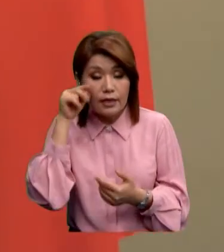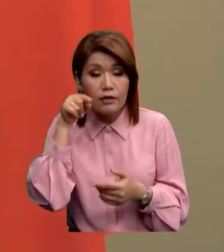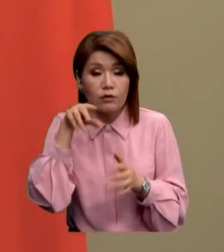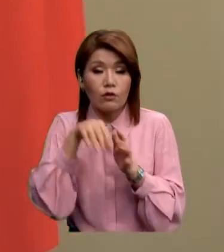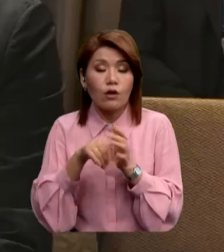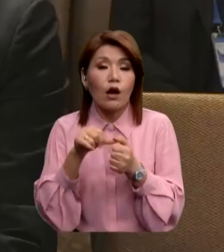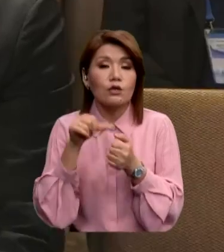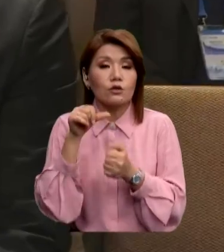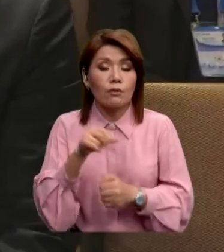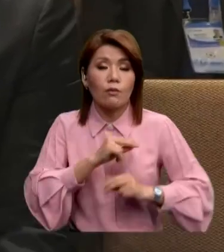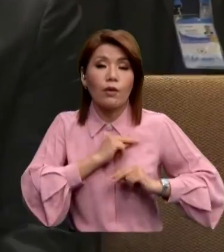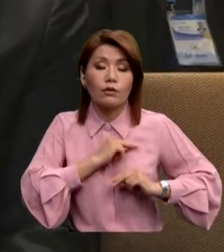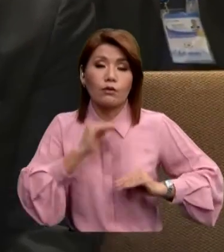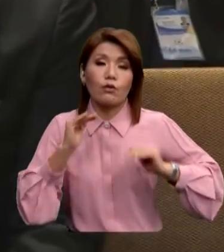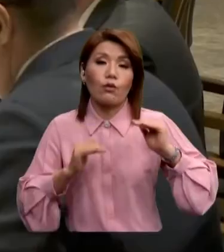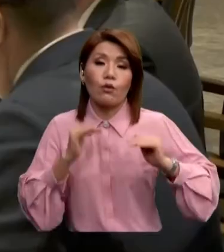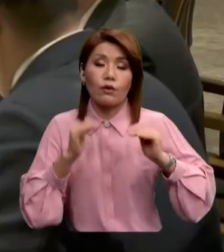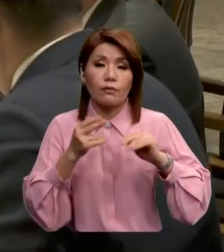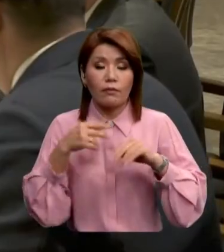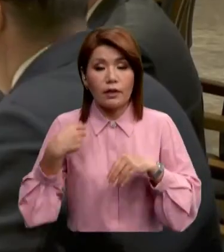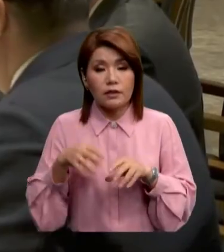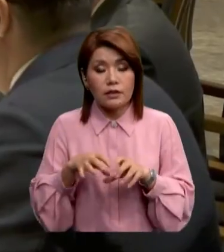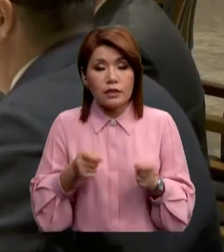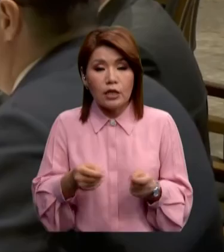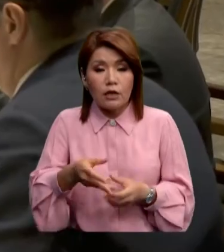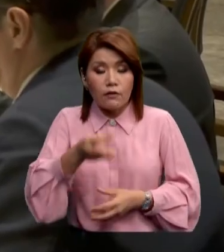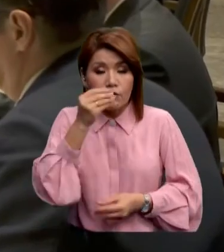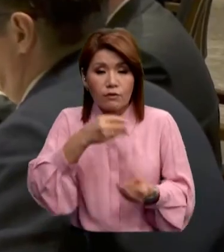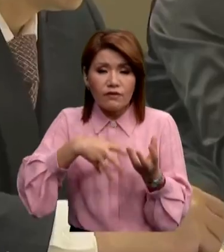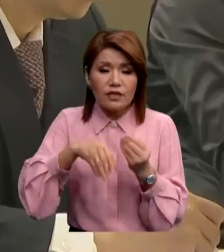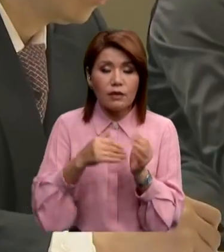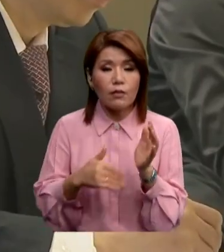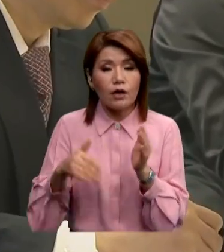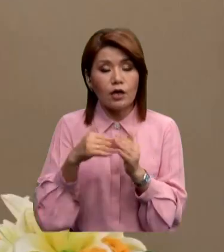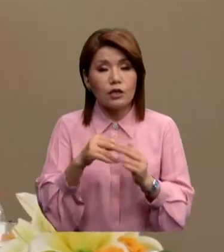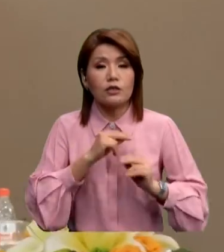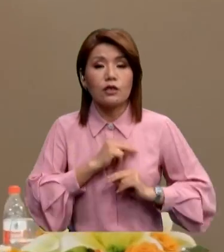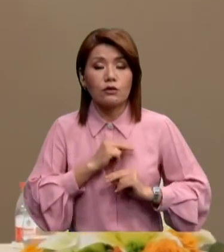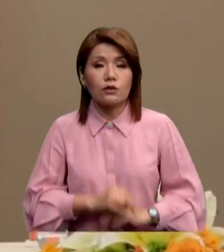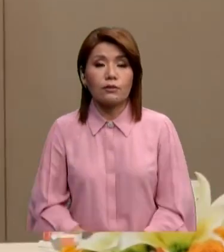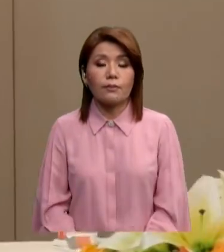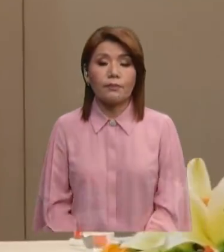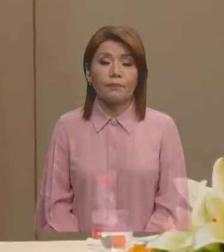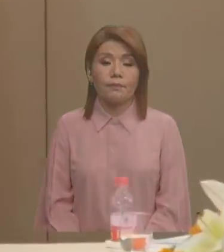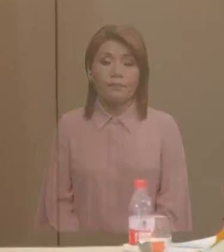на особом партнерском уровне, в которых правительство учитывает все преимущества от сотрудничества. Жанат Турсынов, Атамекен Бизнес.